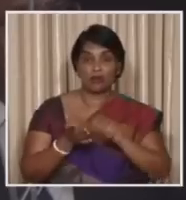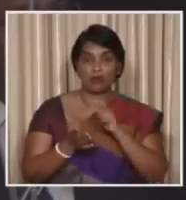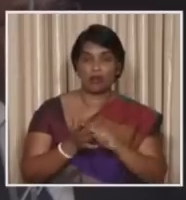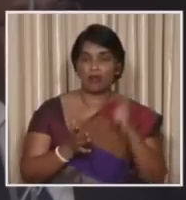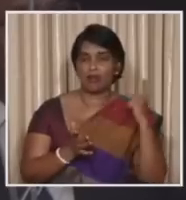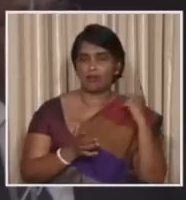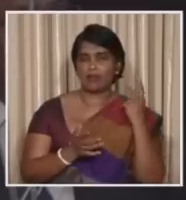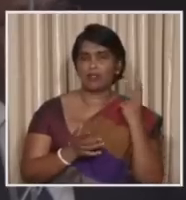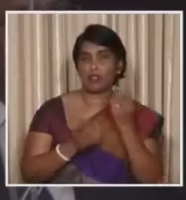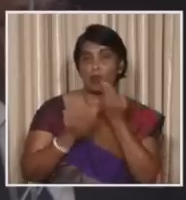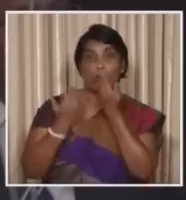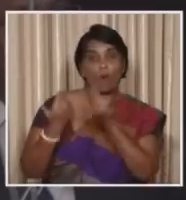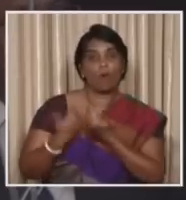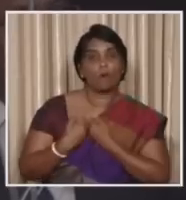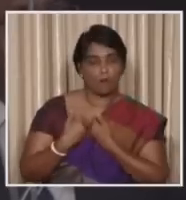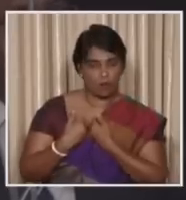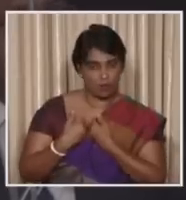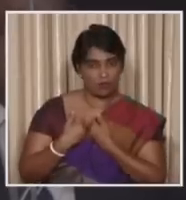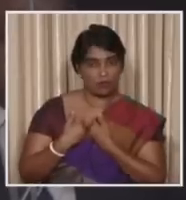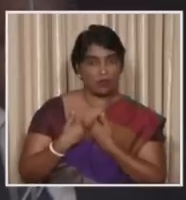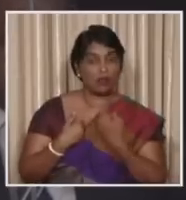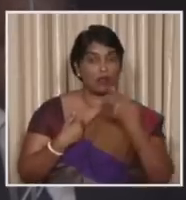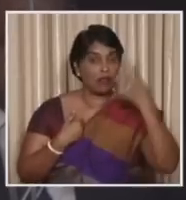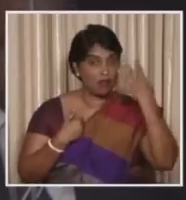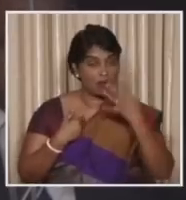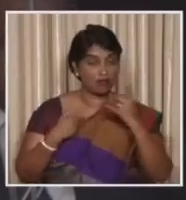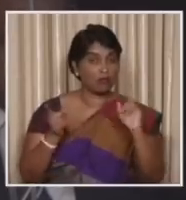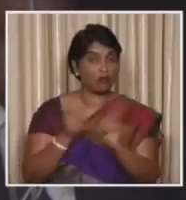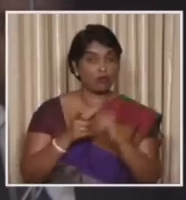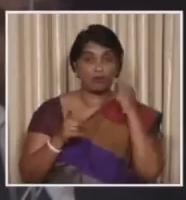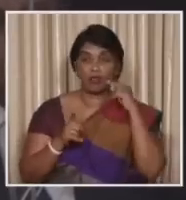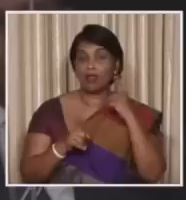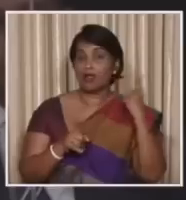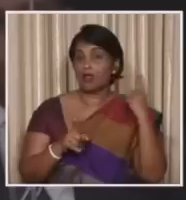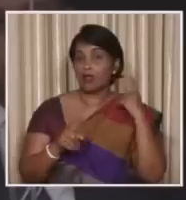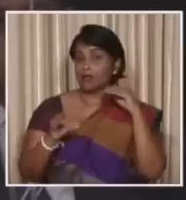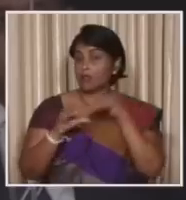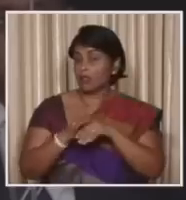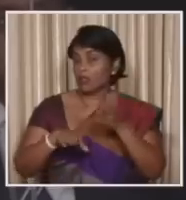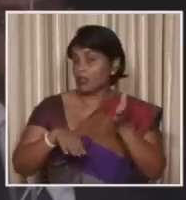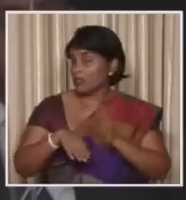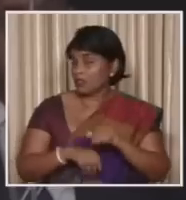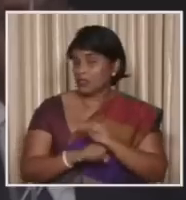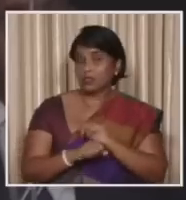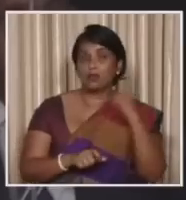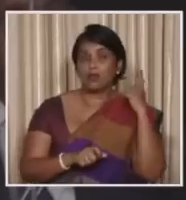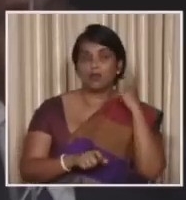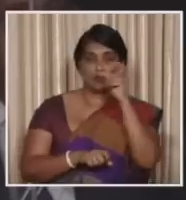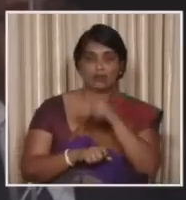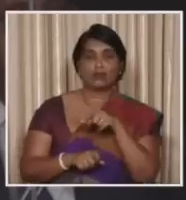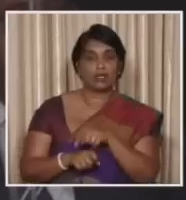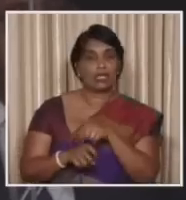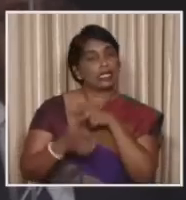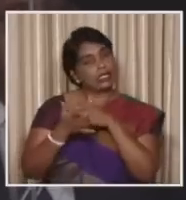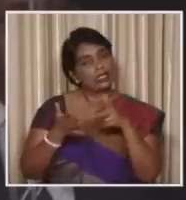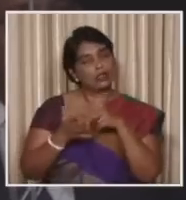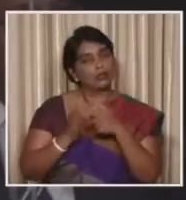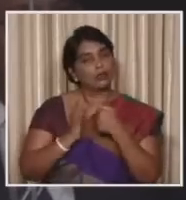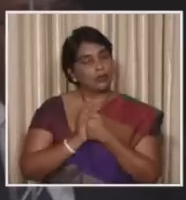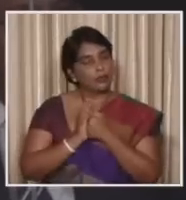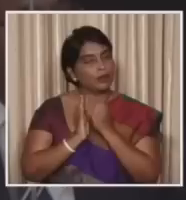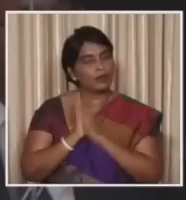දෙන්නෙක්ගෙන් උපදෙස් අරන් තියෙනවා. ඒ 4 වෙනි ඊළාම් යුද්ධ වෙනකොට හමුදාවේවත් නොහිටපු ජෙනරල්ලා දෙන්නෙක්ගෙන් මේක කියෙව්වම ගරු